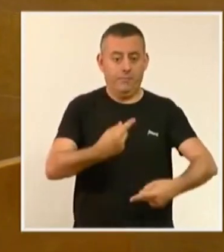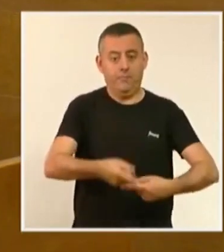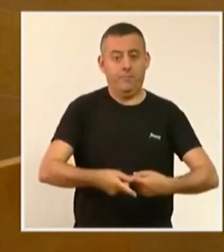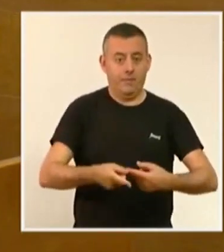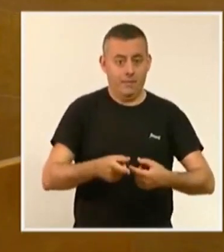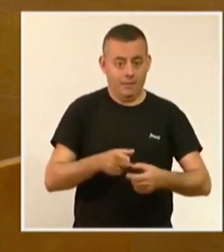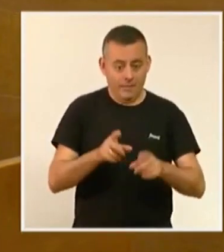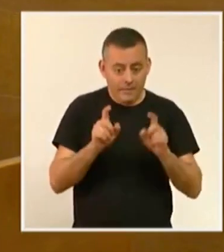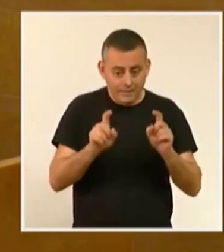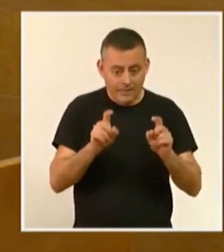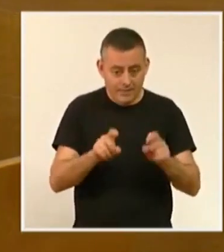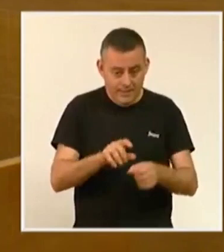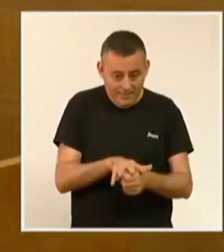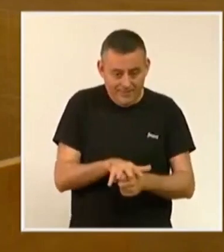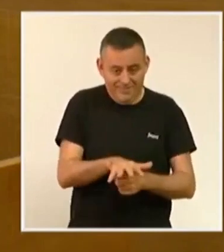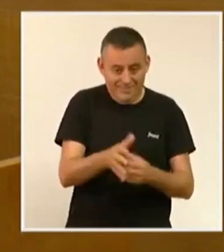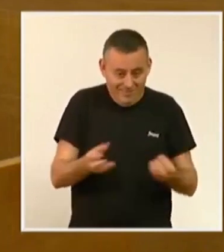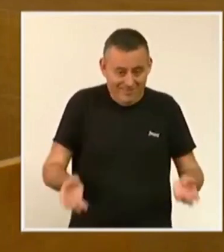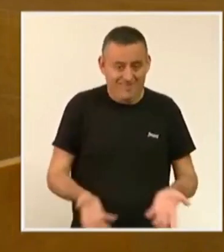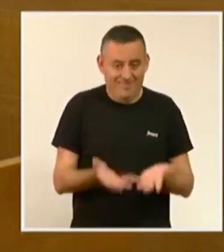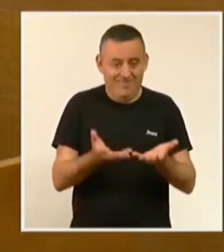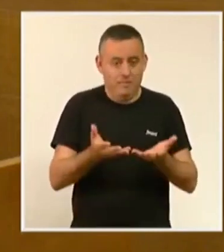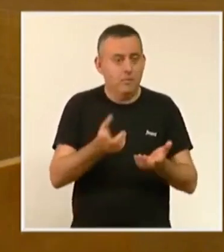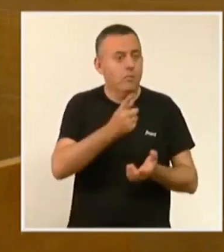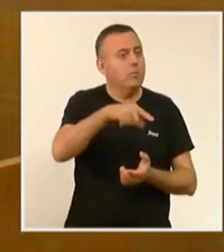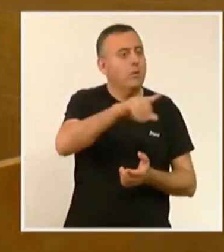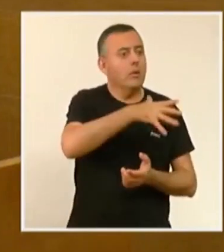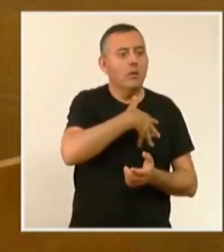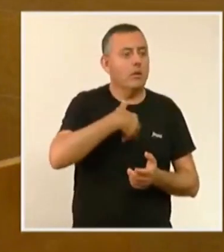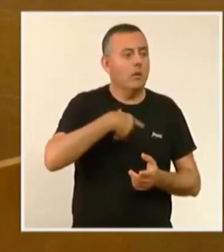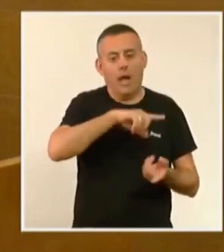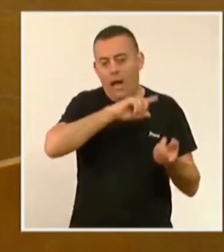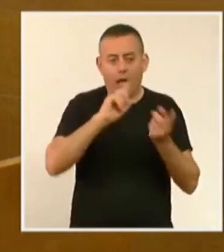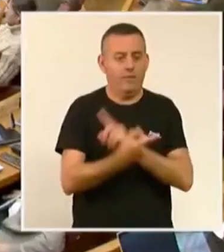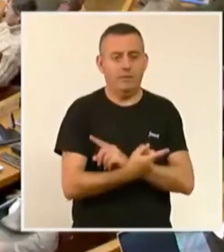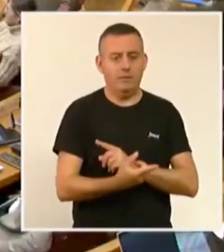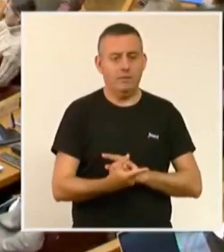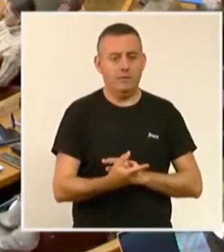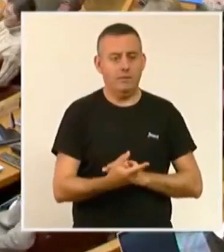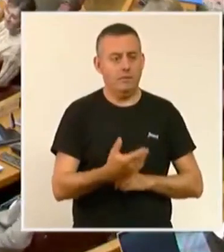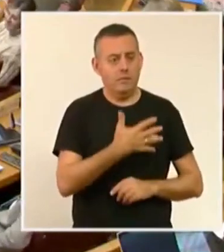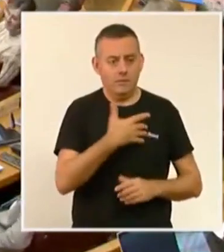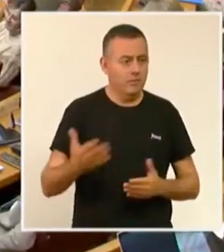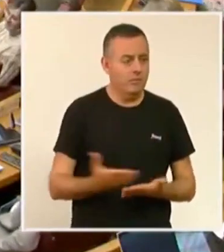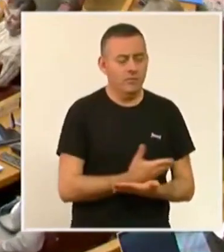Tot el contrari del que vostès poden fer. Que només tenen que odiar.